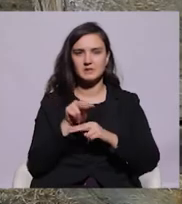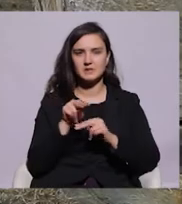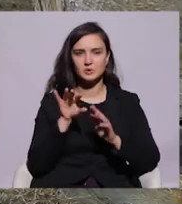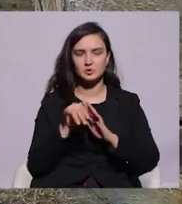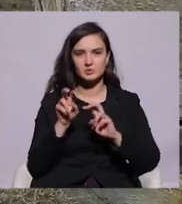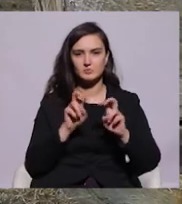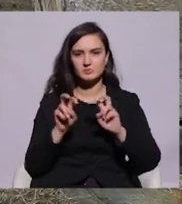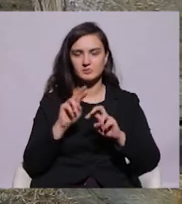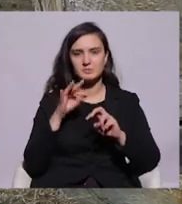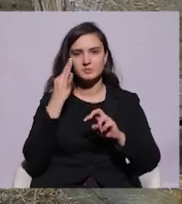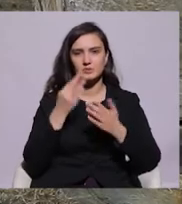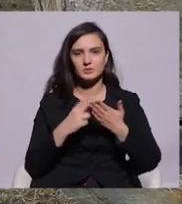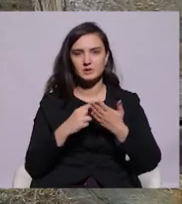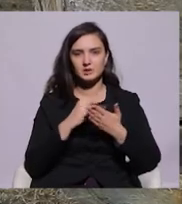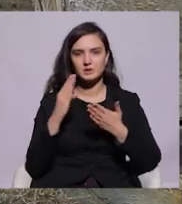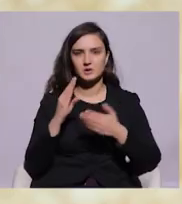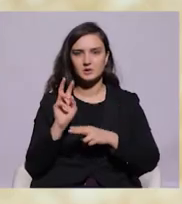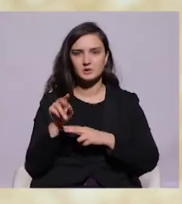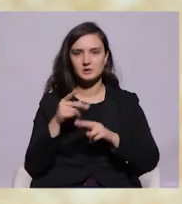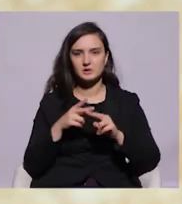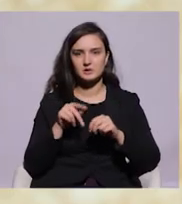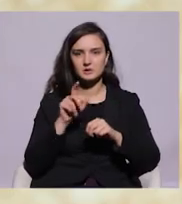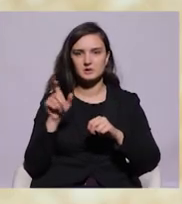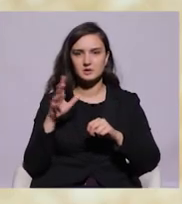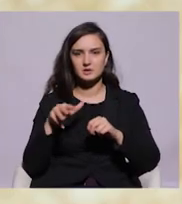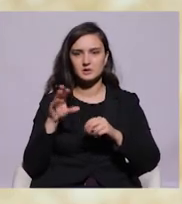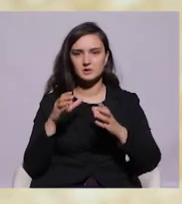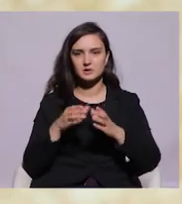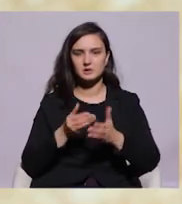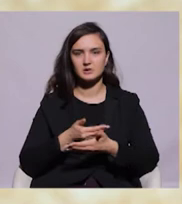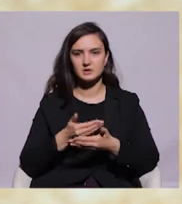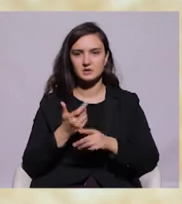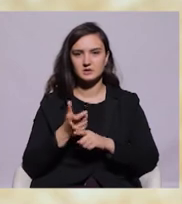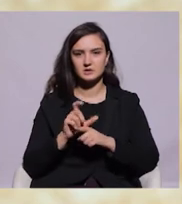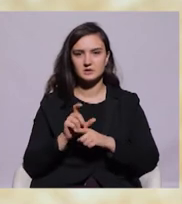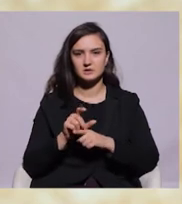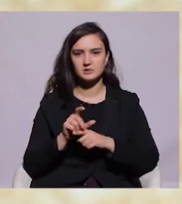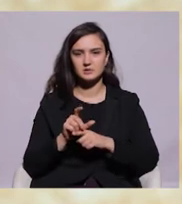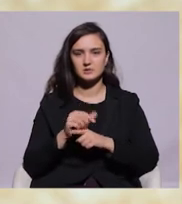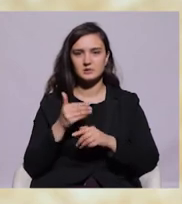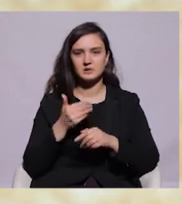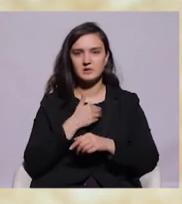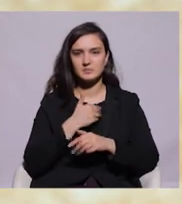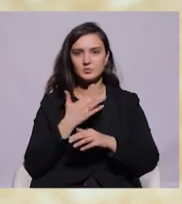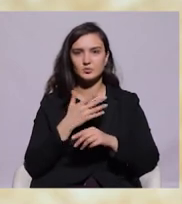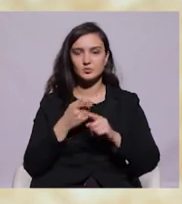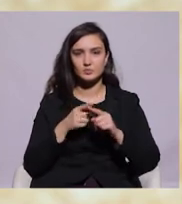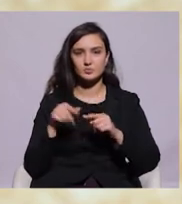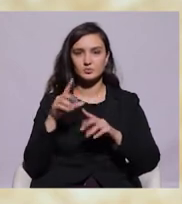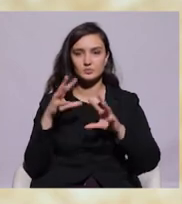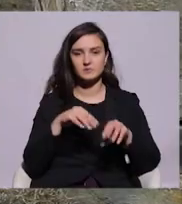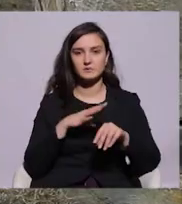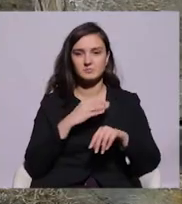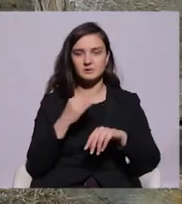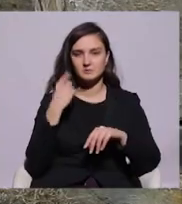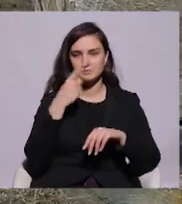ლიტერატურაში მოძებნოთ ან ბიბლიოთეკას მიმართოთ და აი ეს ხალხი, ეს ტომები, რომლებიც ძალითუნებით იყვნენ სამცხე ჯავახეთში